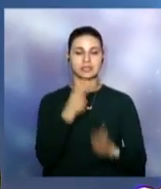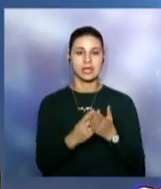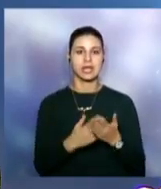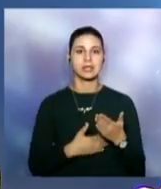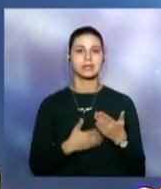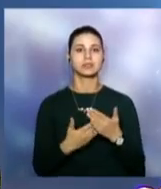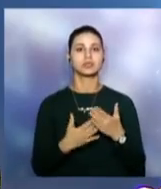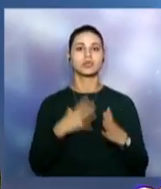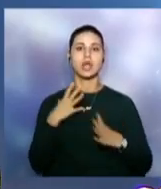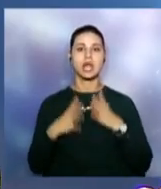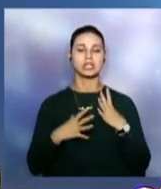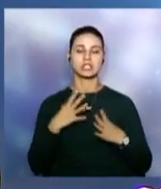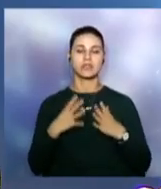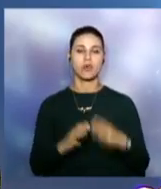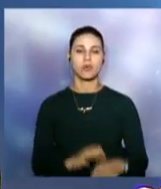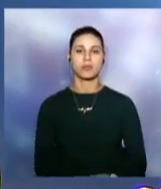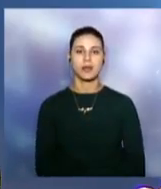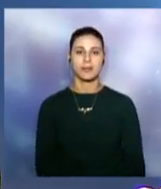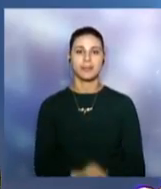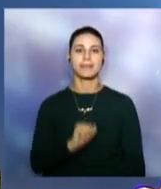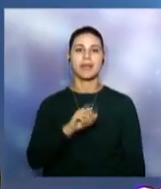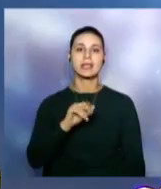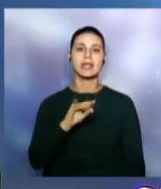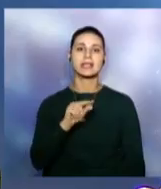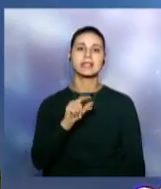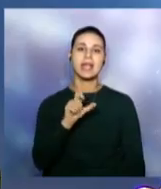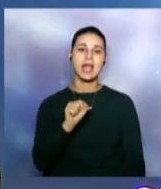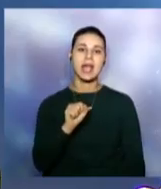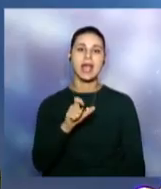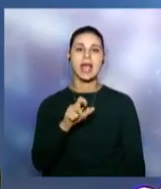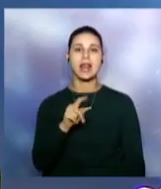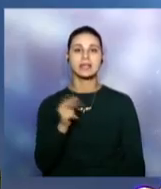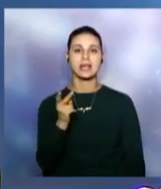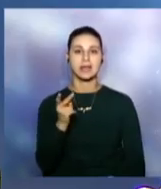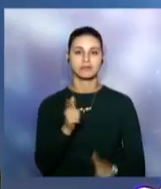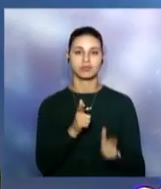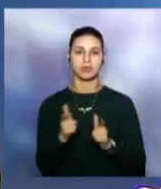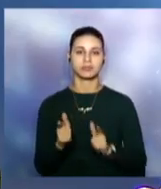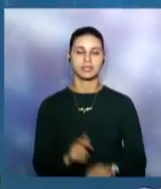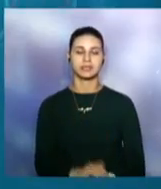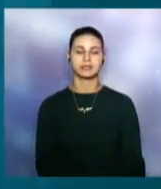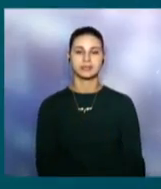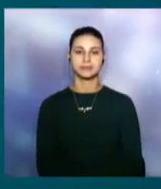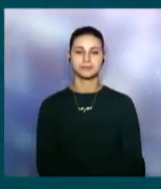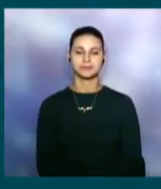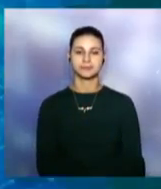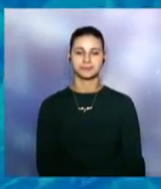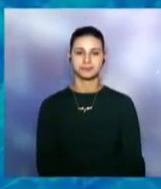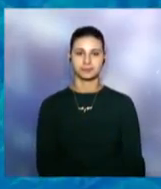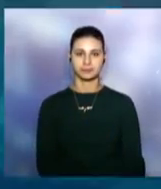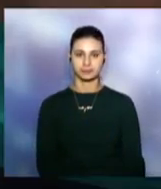ბლოკი, რომელიც თეა ადამიანამ და ელენე პაპიაშვილმა მოამზადეს.